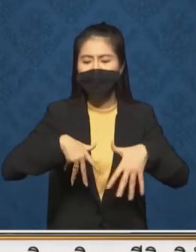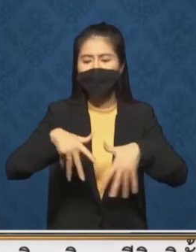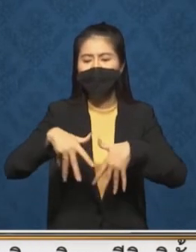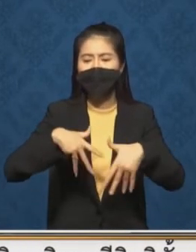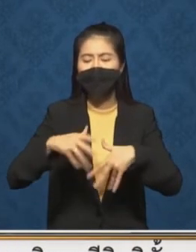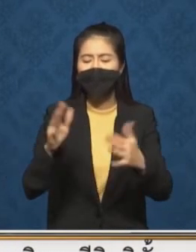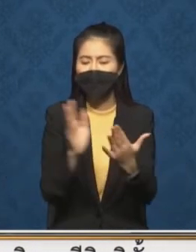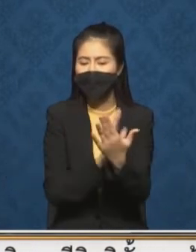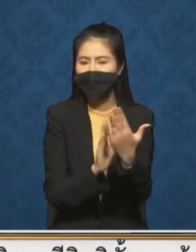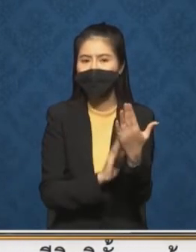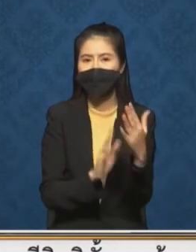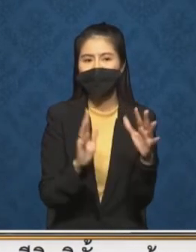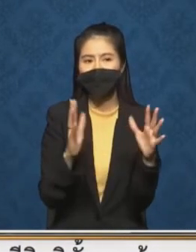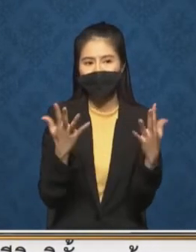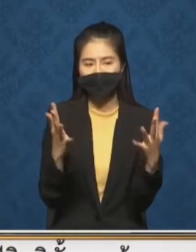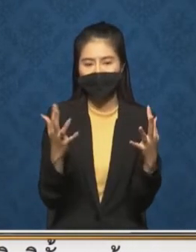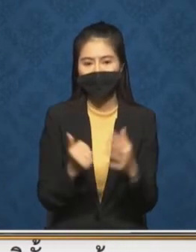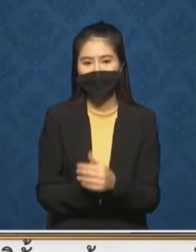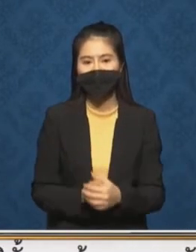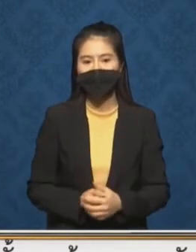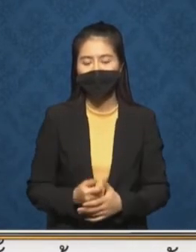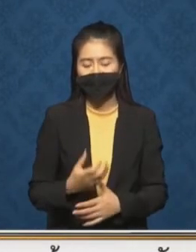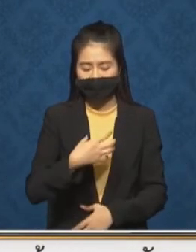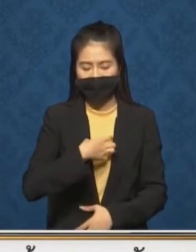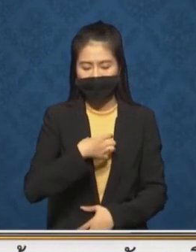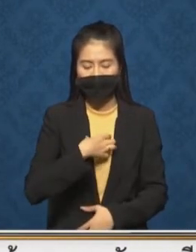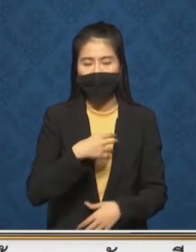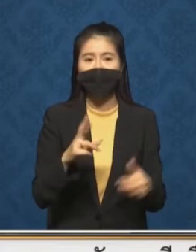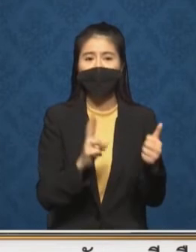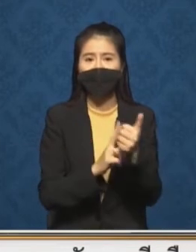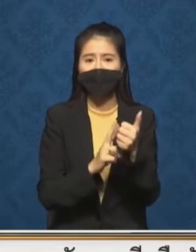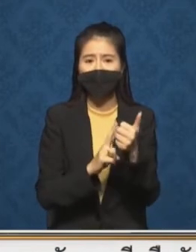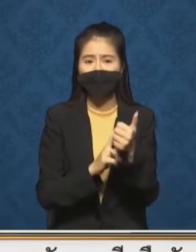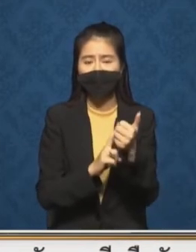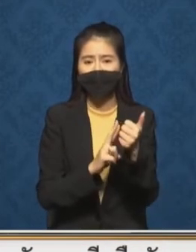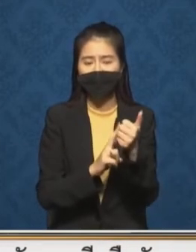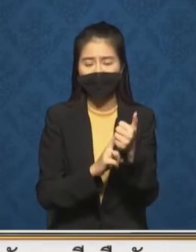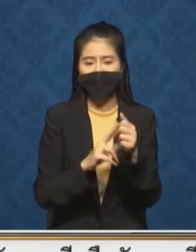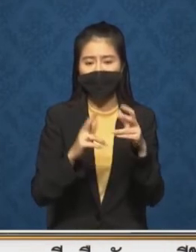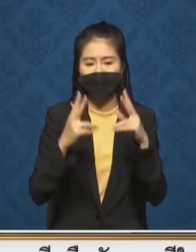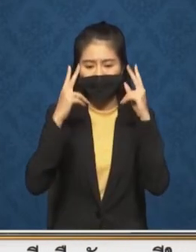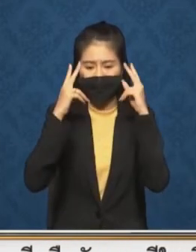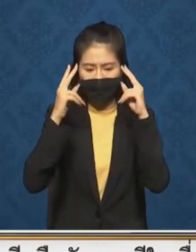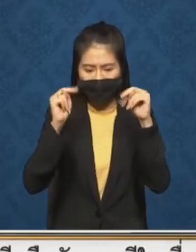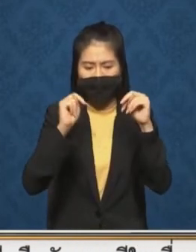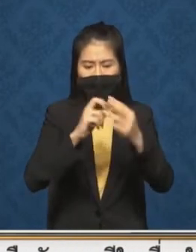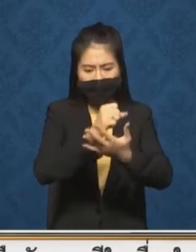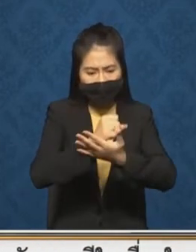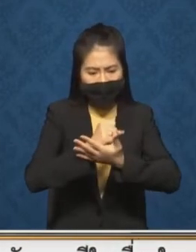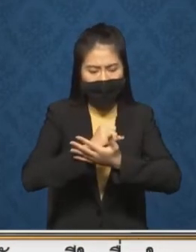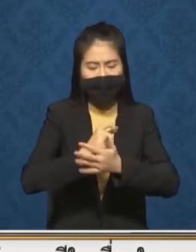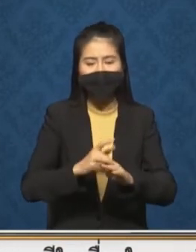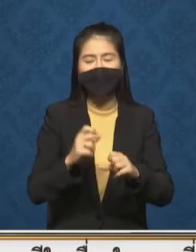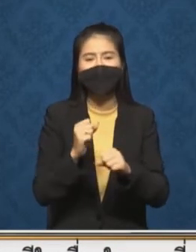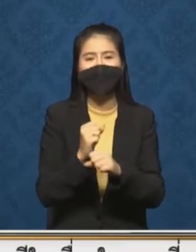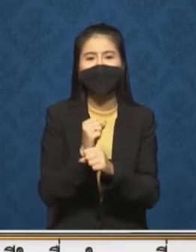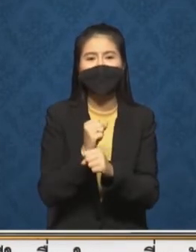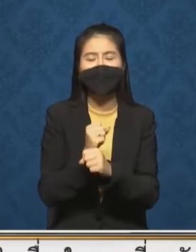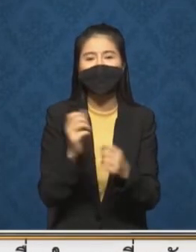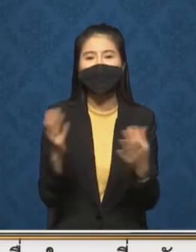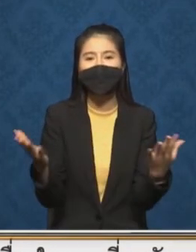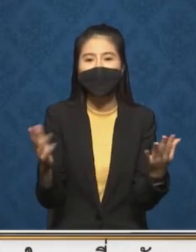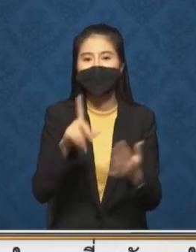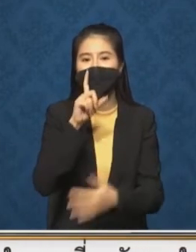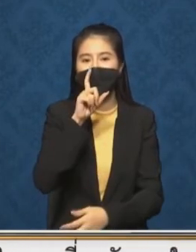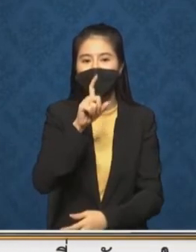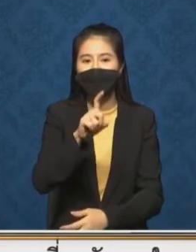อยากฟงจๆวาท่านรองนายกท่านจะอำนวยความยุติธรรมในเรื่องนี้ได้อยางไรแล้วก็ฝ